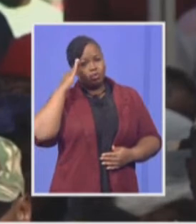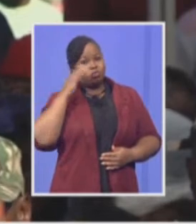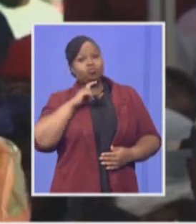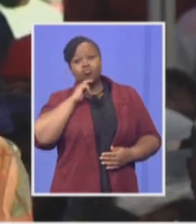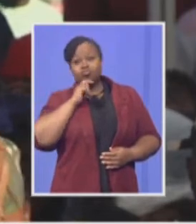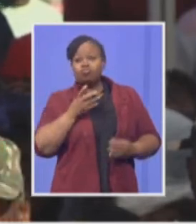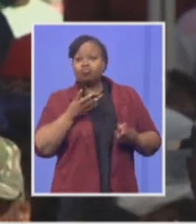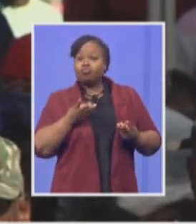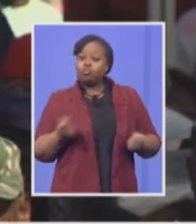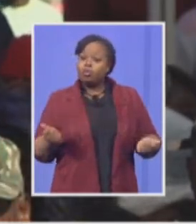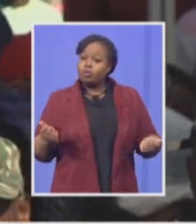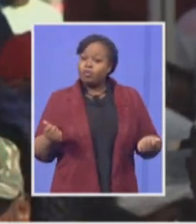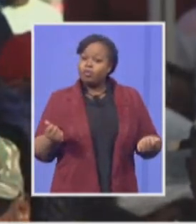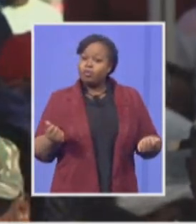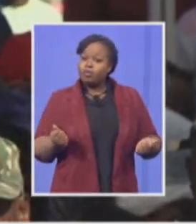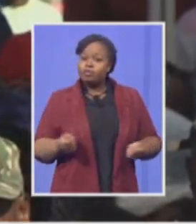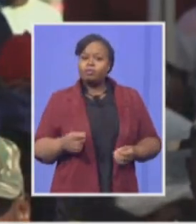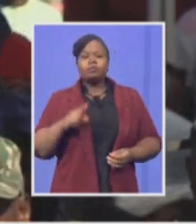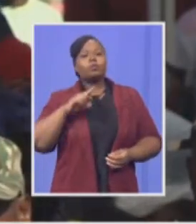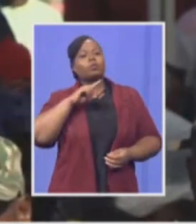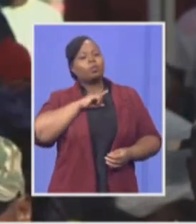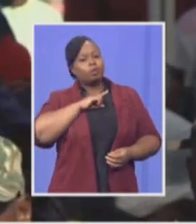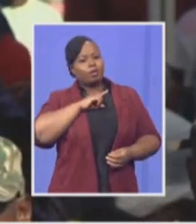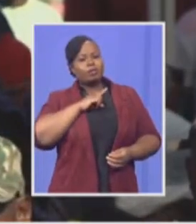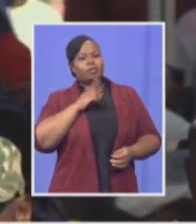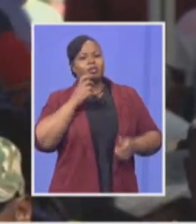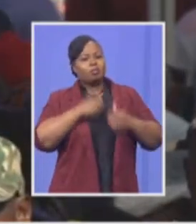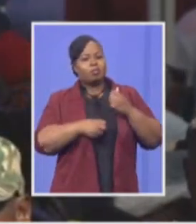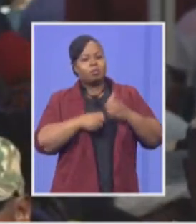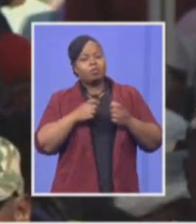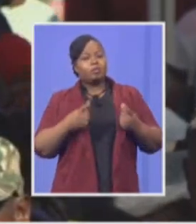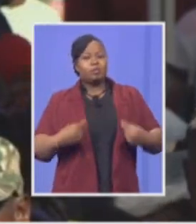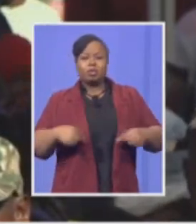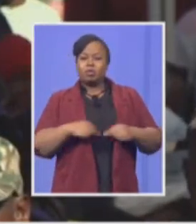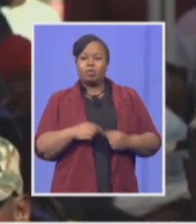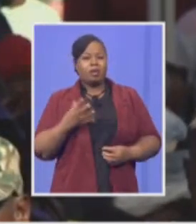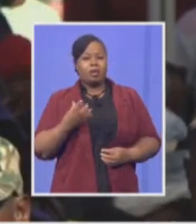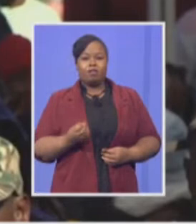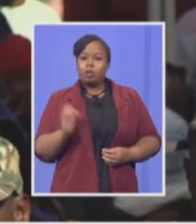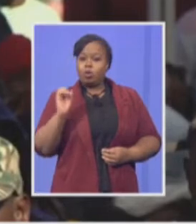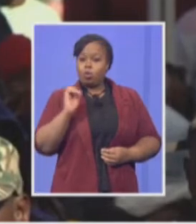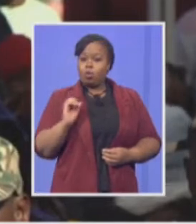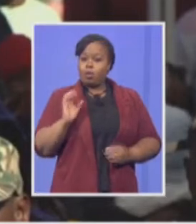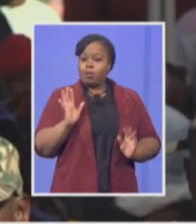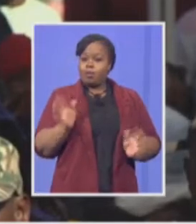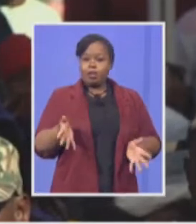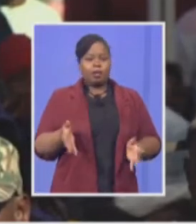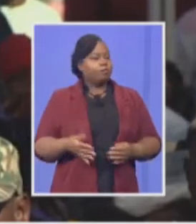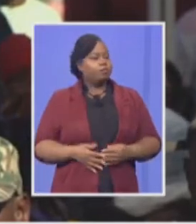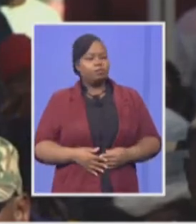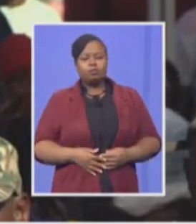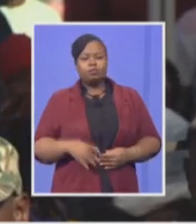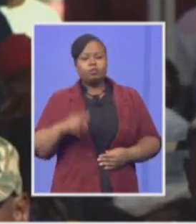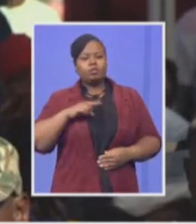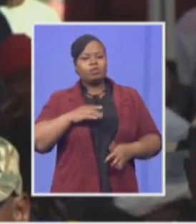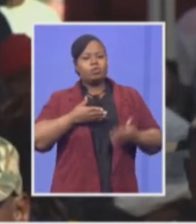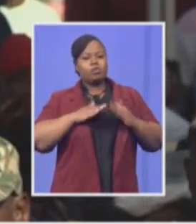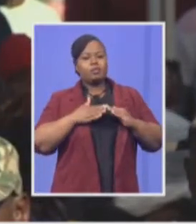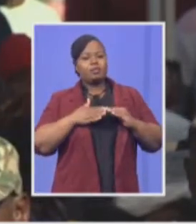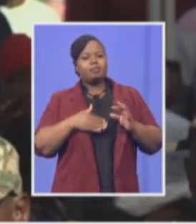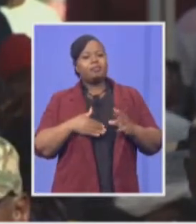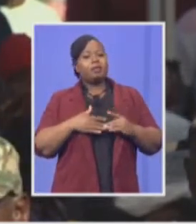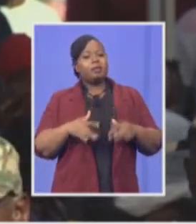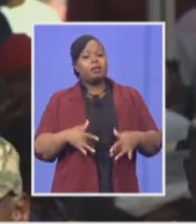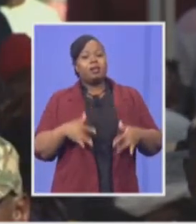na? Ngoba inkinga esibhekane nayo asisabali Orlando yodwa. Ngoba bahlala Orlando yodwa